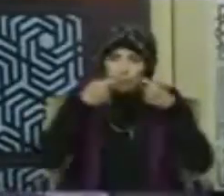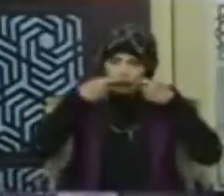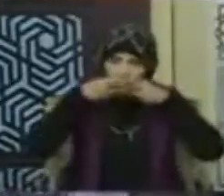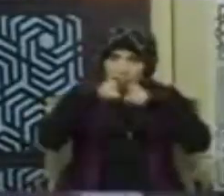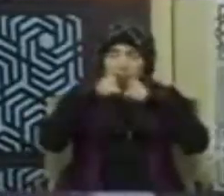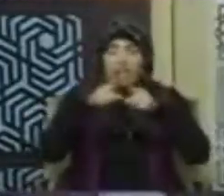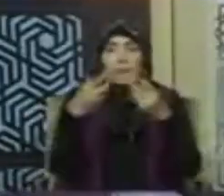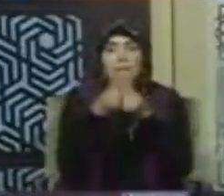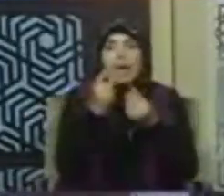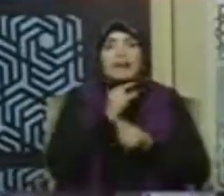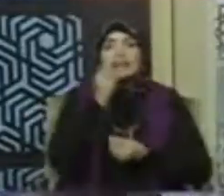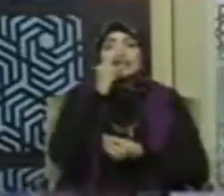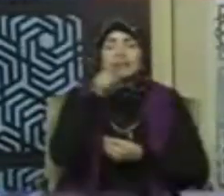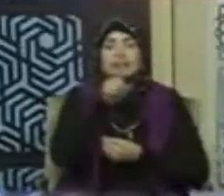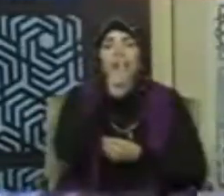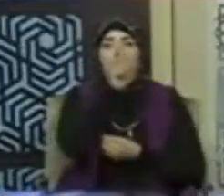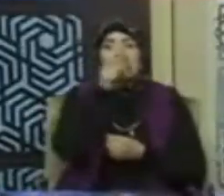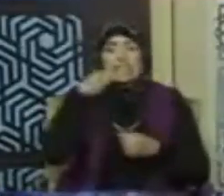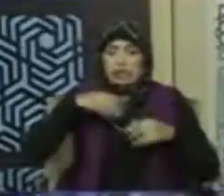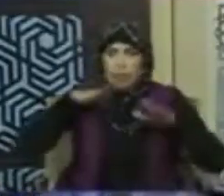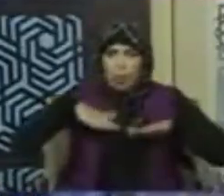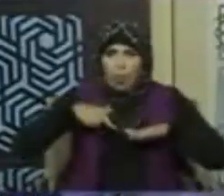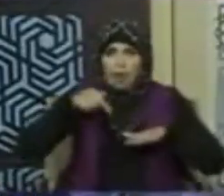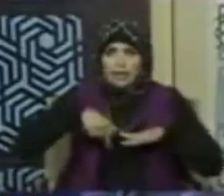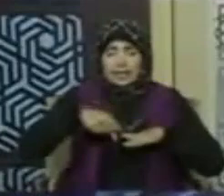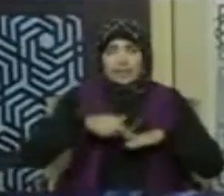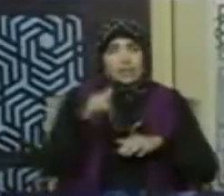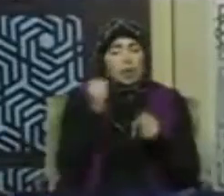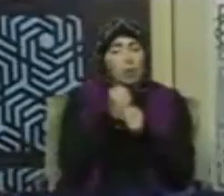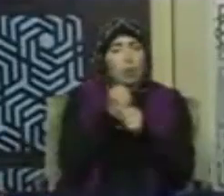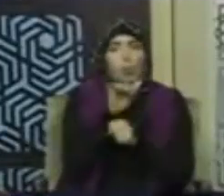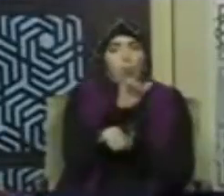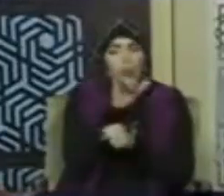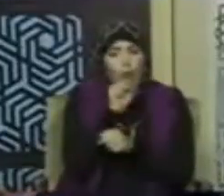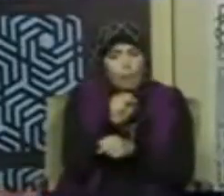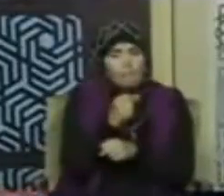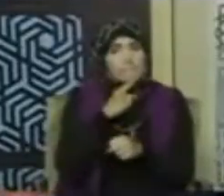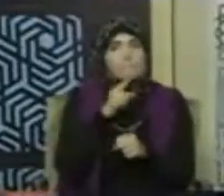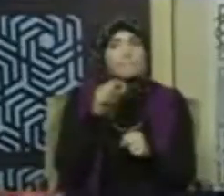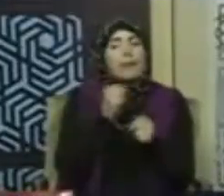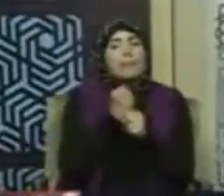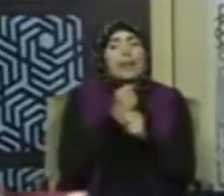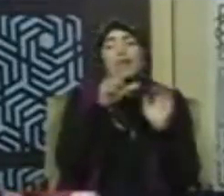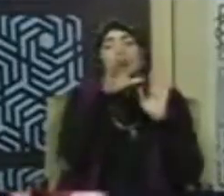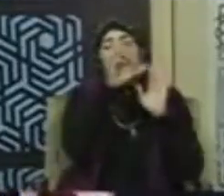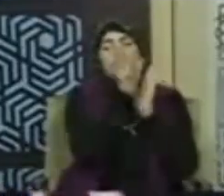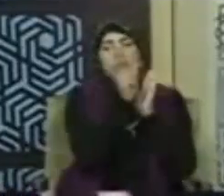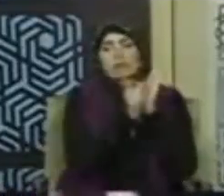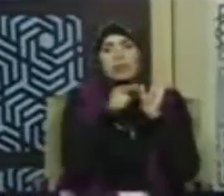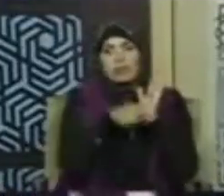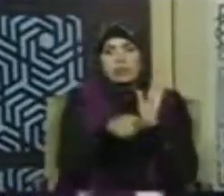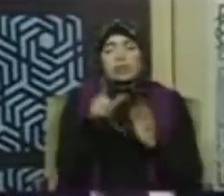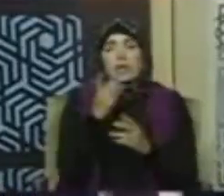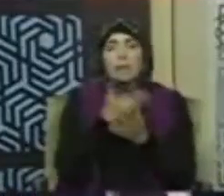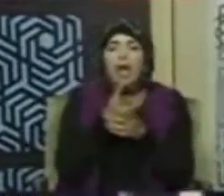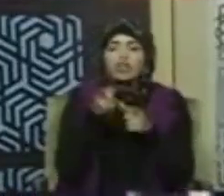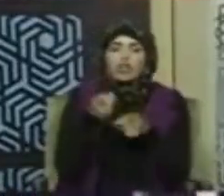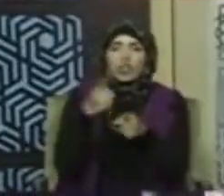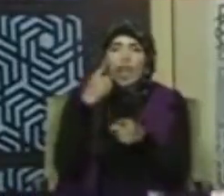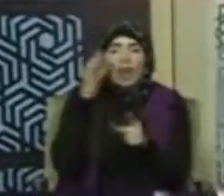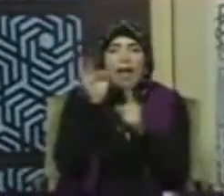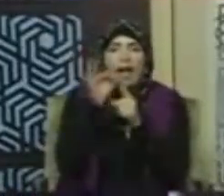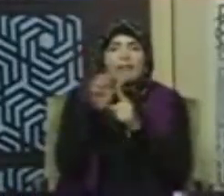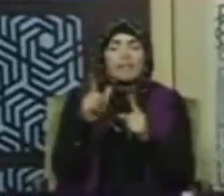بل إن واقعنا يحتم عملية التنظيم سواء لصالح الأم أم لصالح الطفل أم لصالح